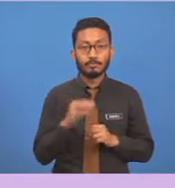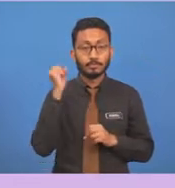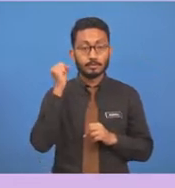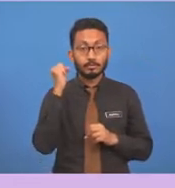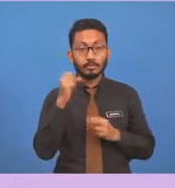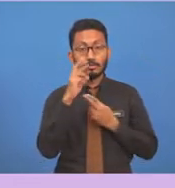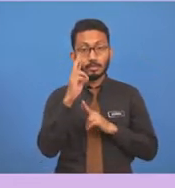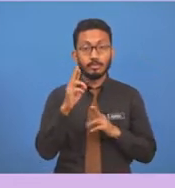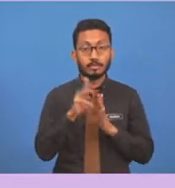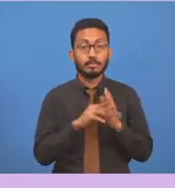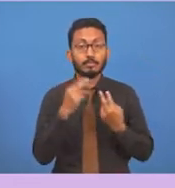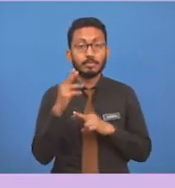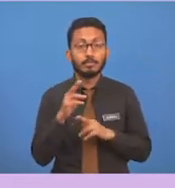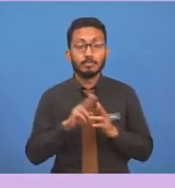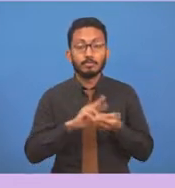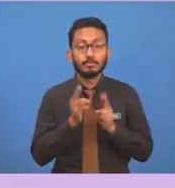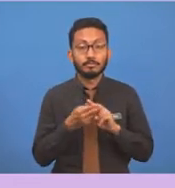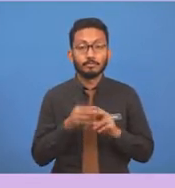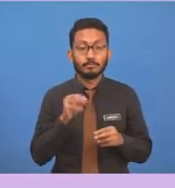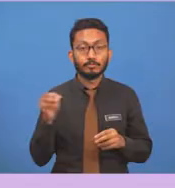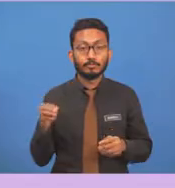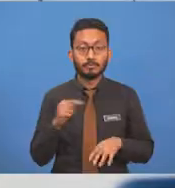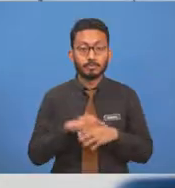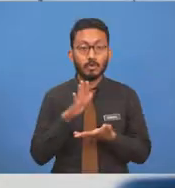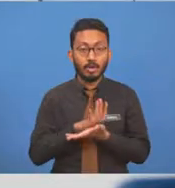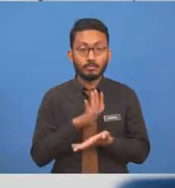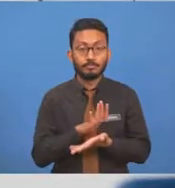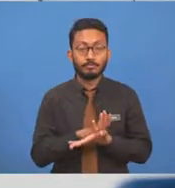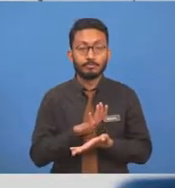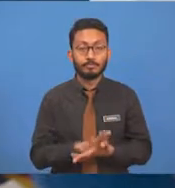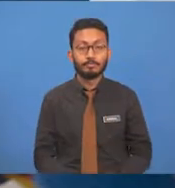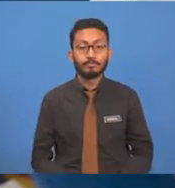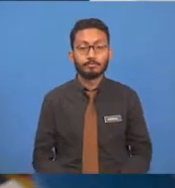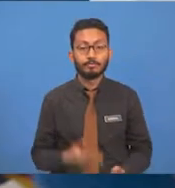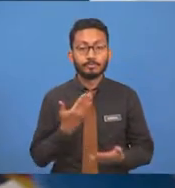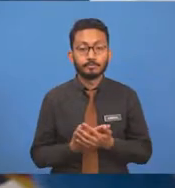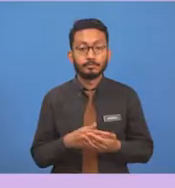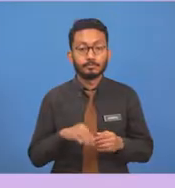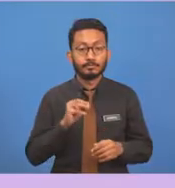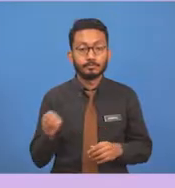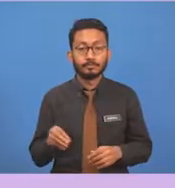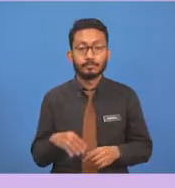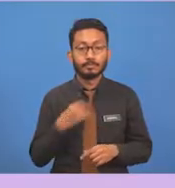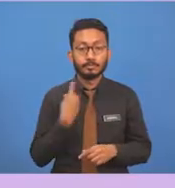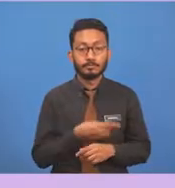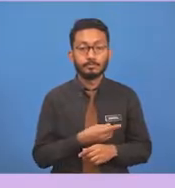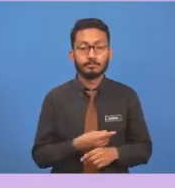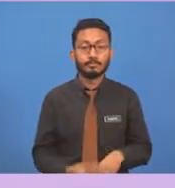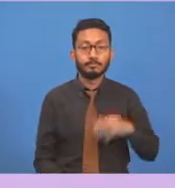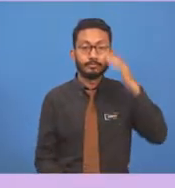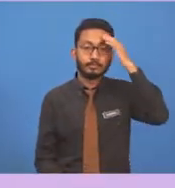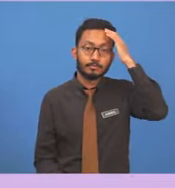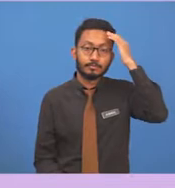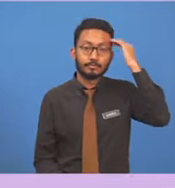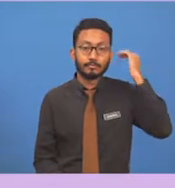hormat menghormati rakan murid di sekolah. Baiklah murid-murid, sudah tiba masanya ke penghujung